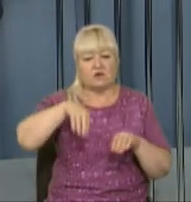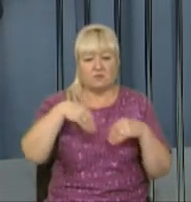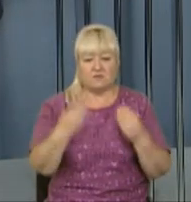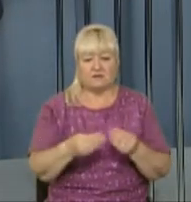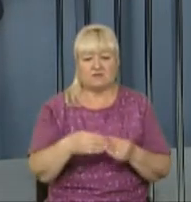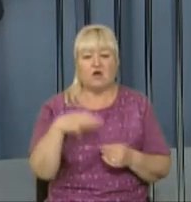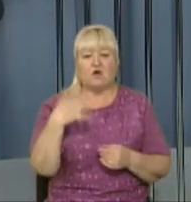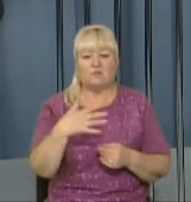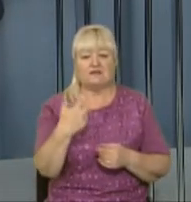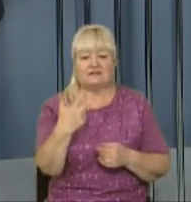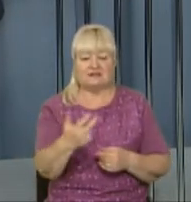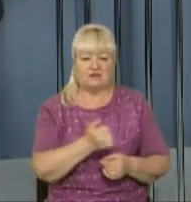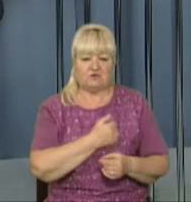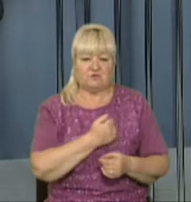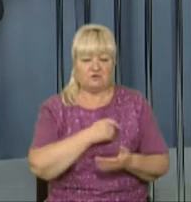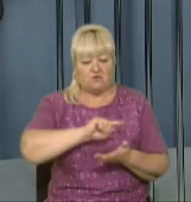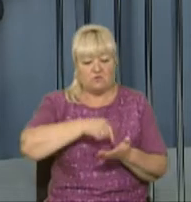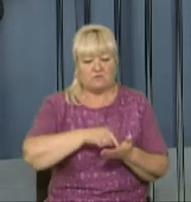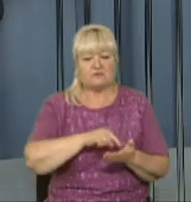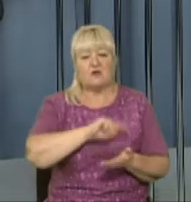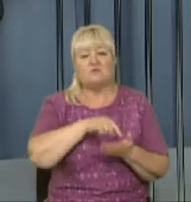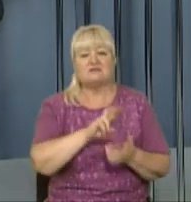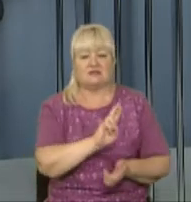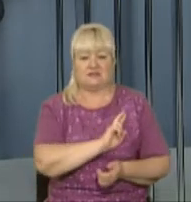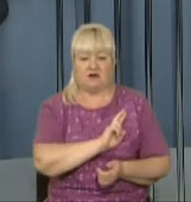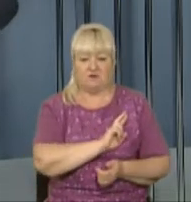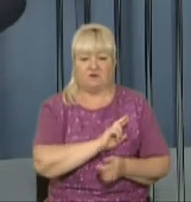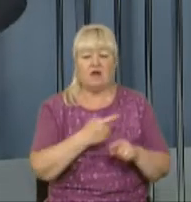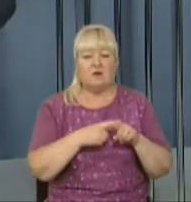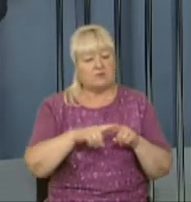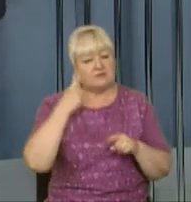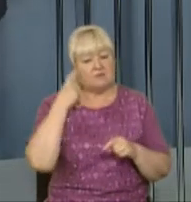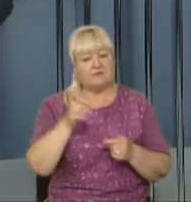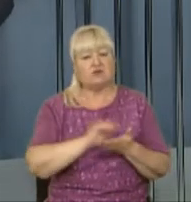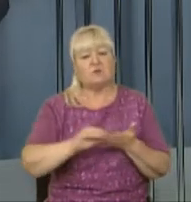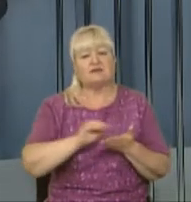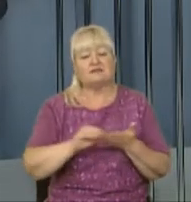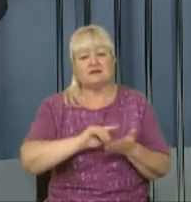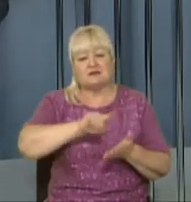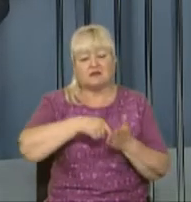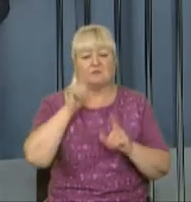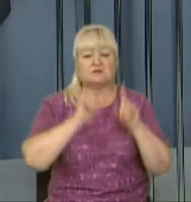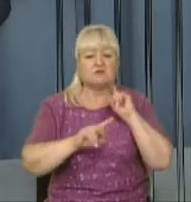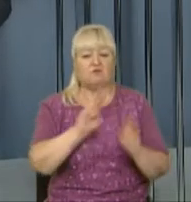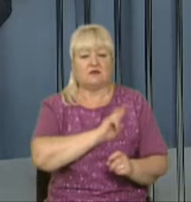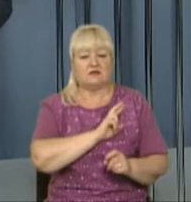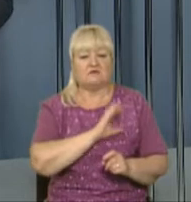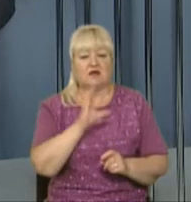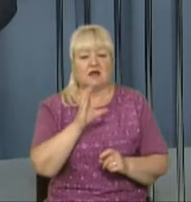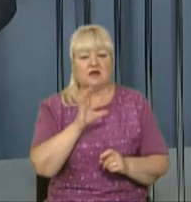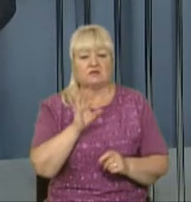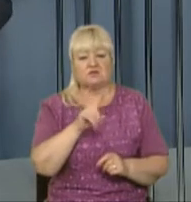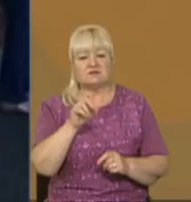у 53-му військовому містечку, що в місті Яворів. Про це повідомила секретар міської ради Яворова Ольга